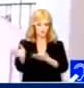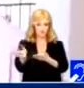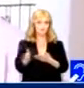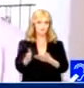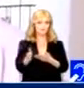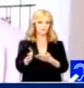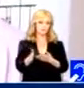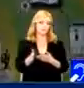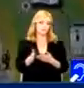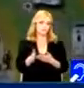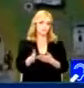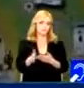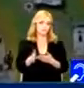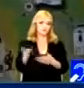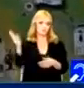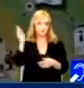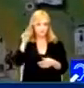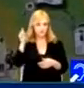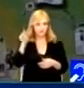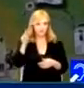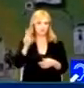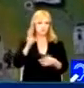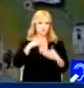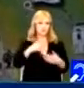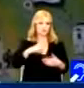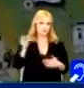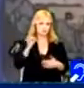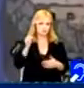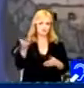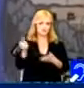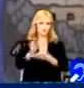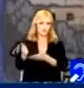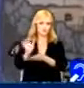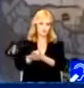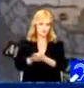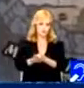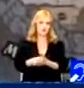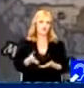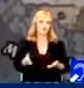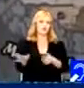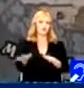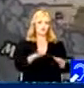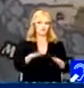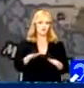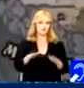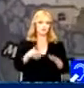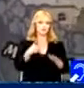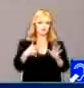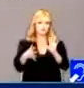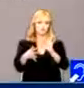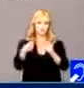învățământ, atât elevi cât și cei pasionați de istorie, să se facă cunoștință cu evenimentul Unirii de la